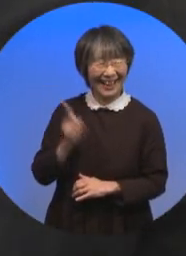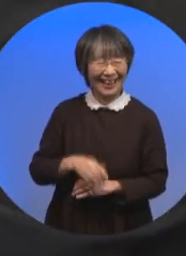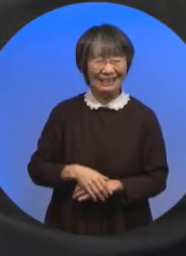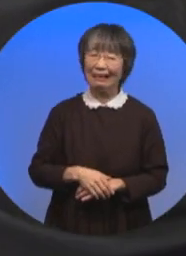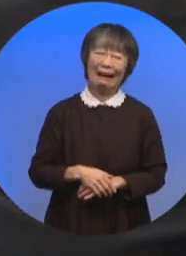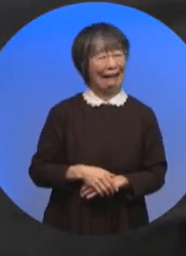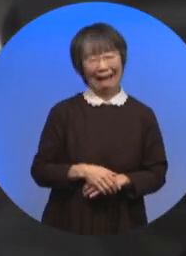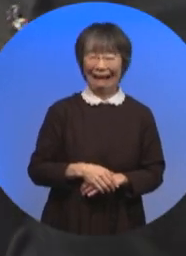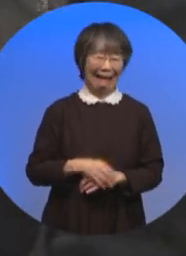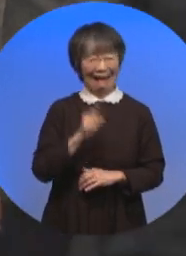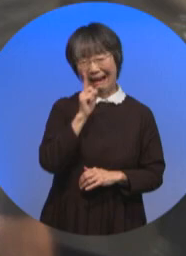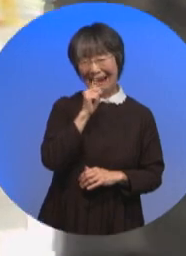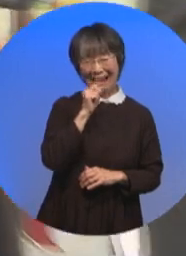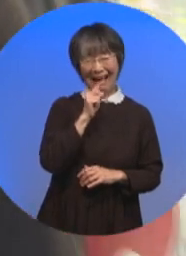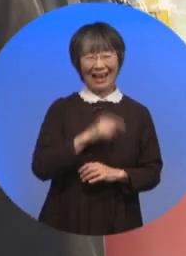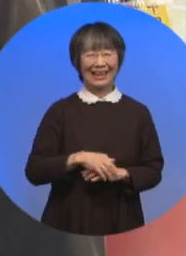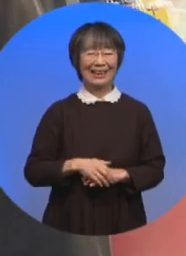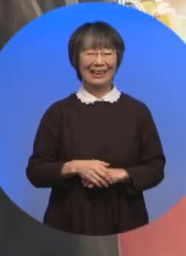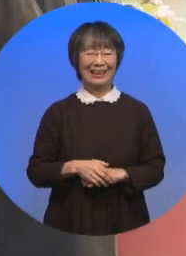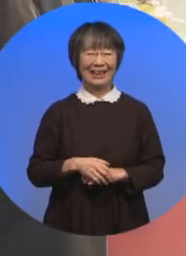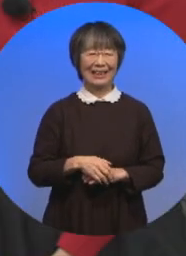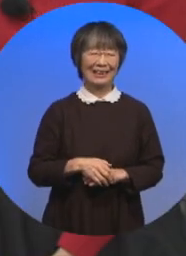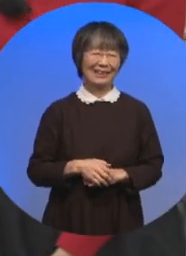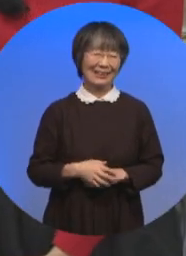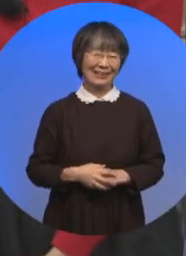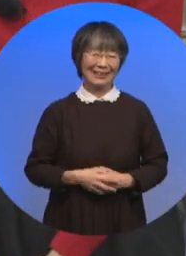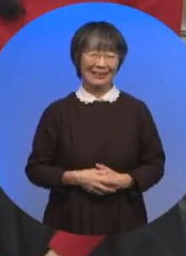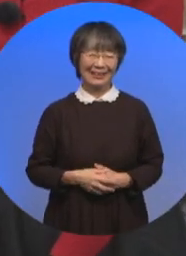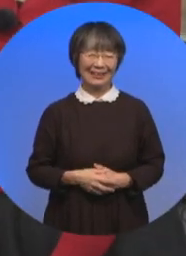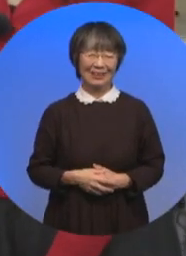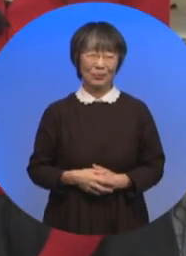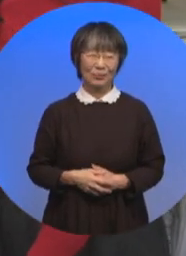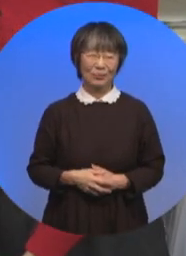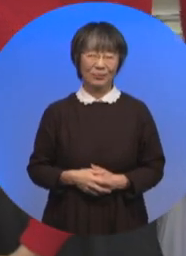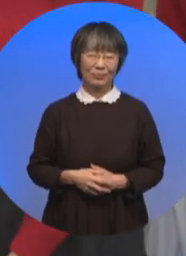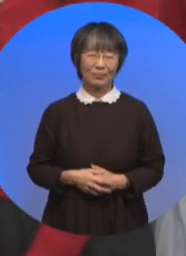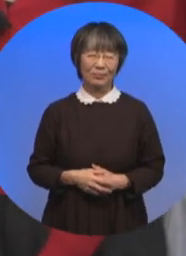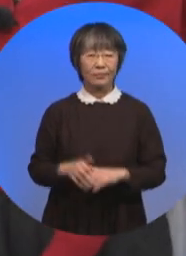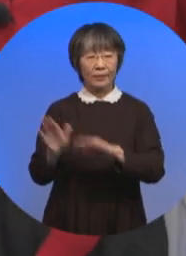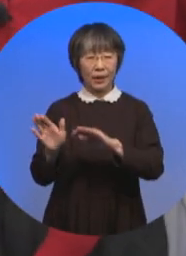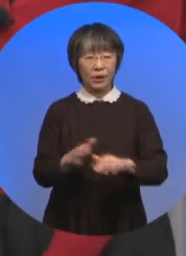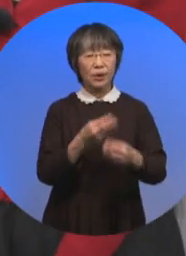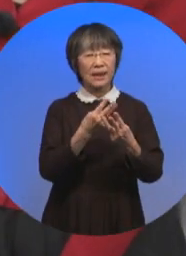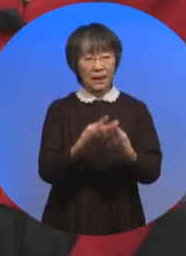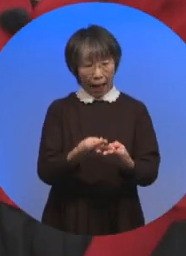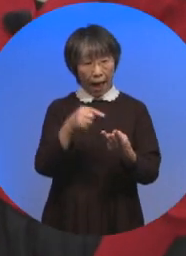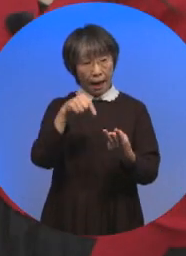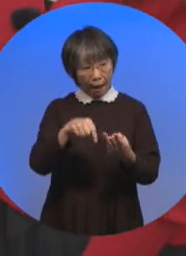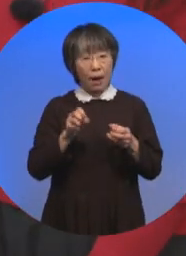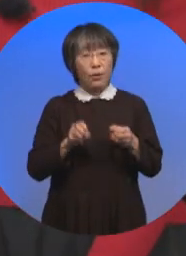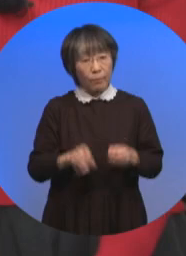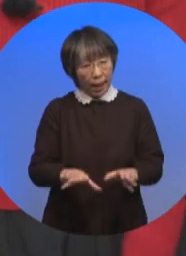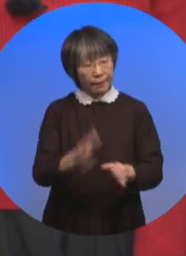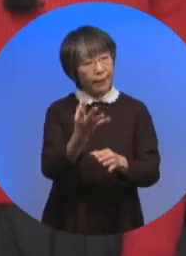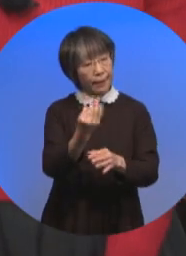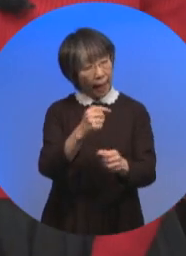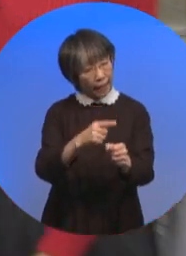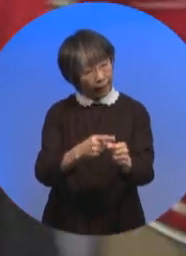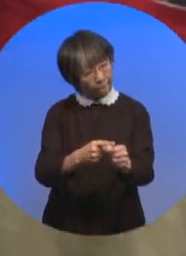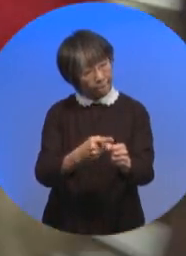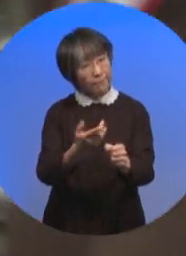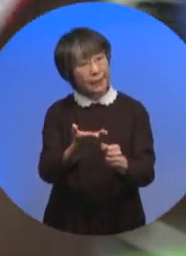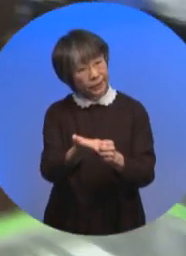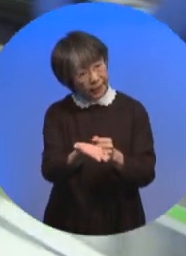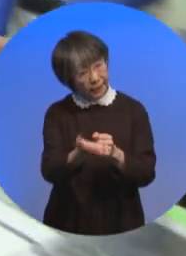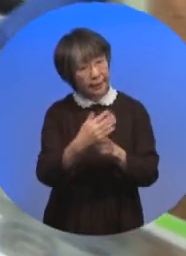人、全然笑ってなかったです これ言いたい はい吹田が生まれて何年経つ はい吹